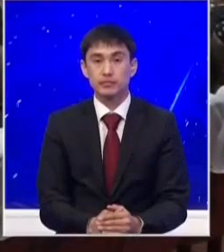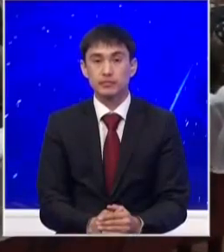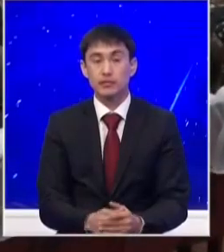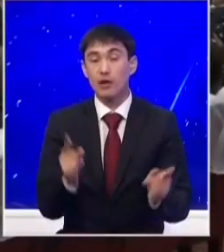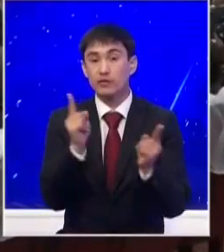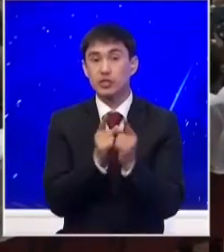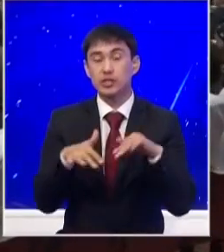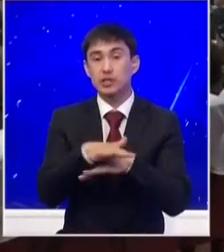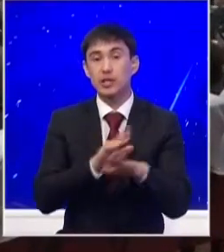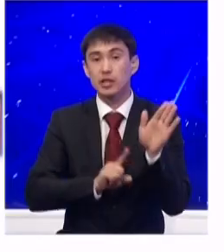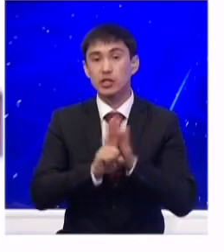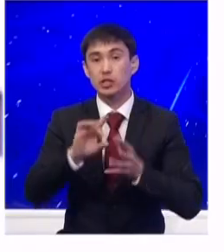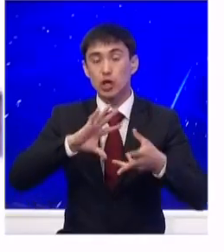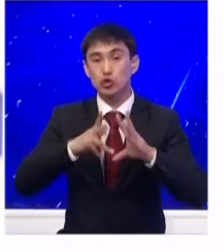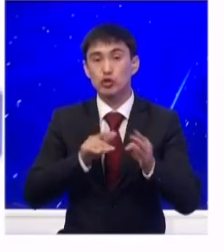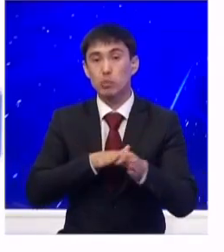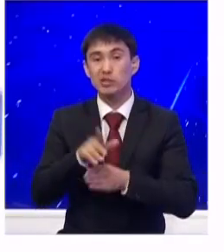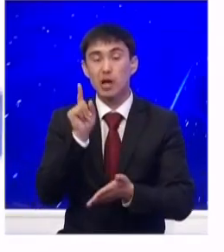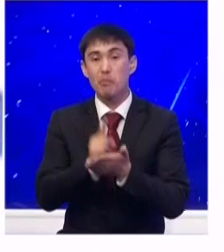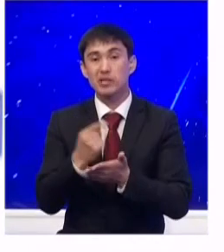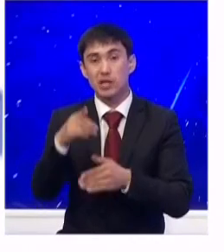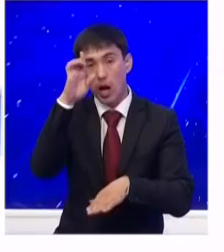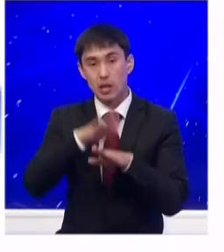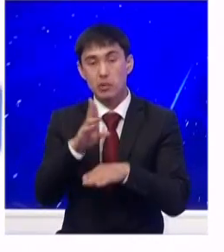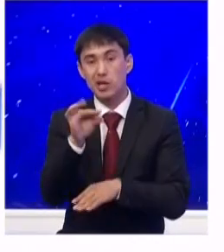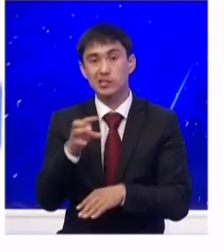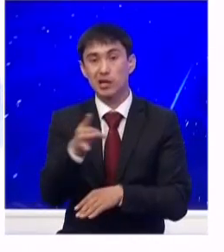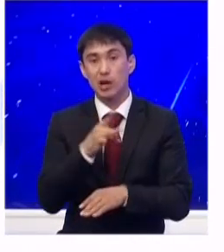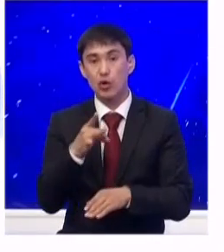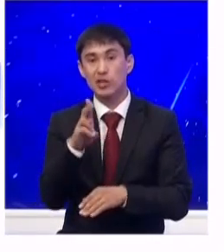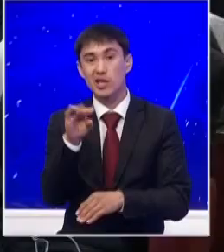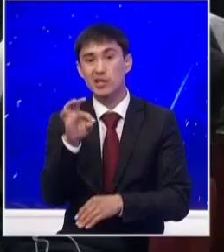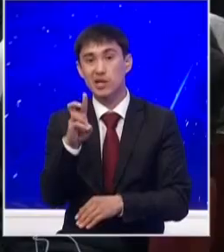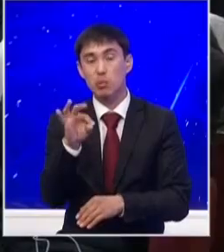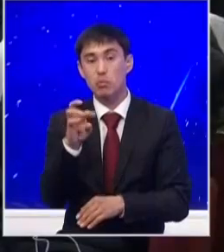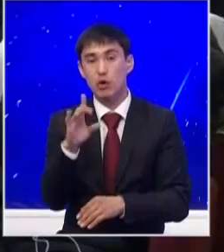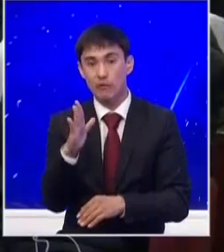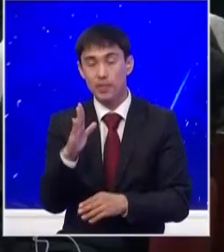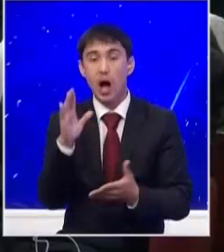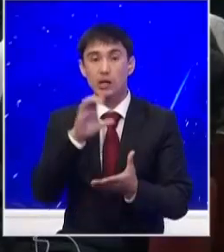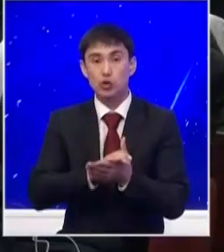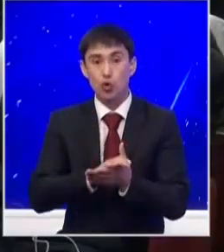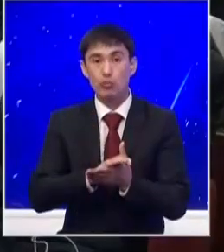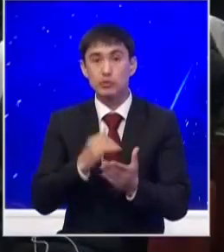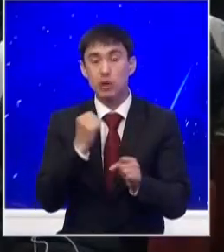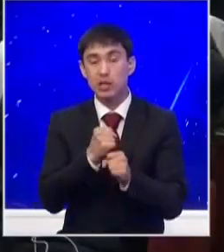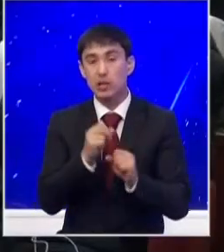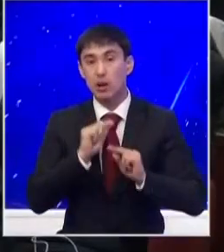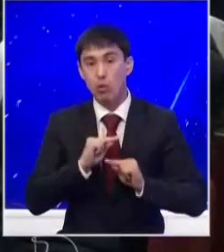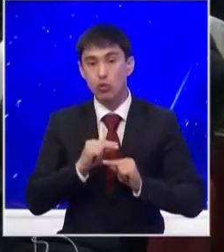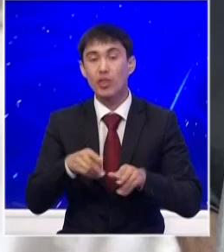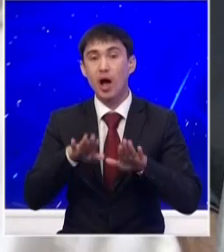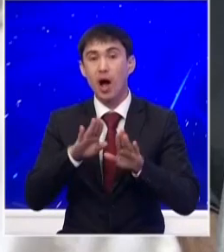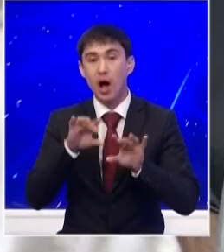встреча с населением началась с отчёта исполняющего обязанности Акима кейенского района кенеса ковулбекова ознакомив с уже проделанной работы